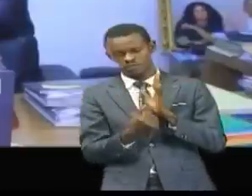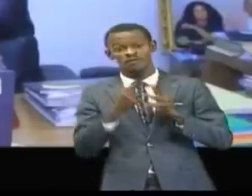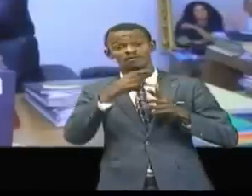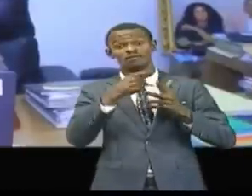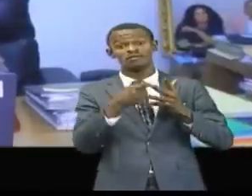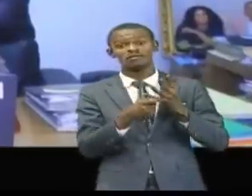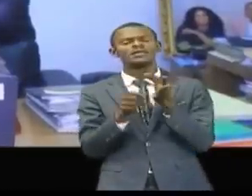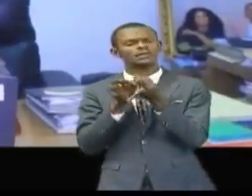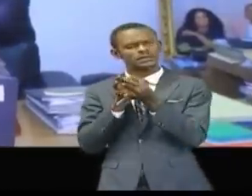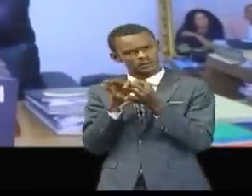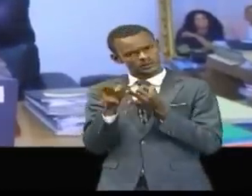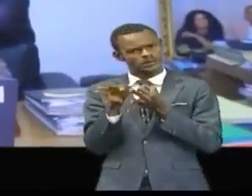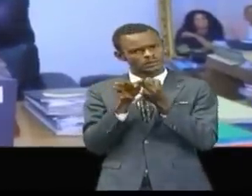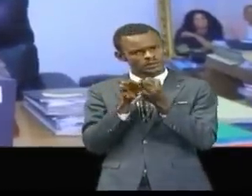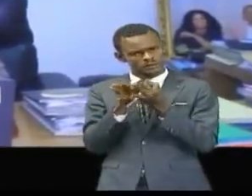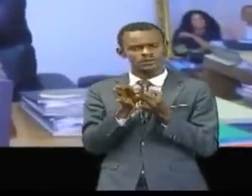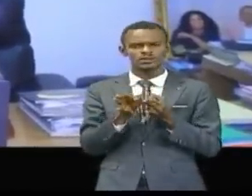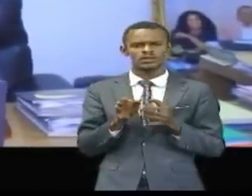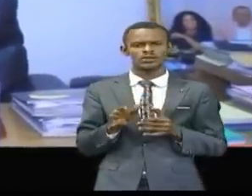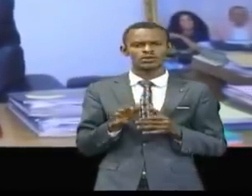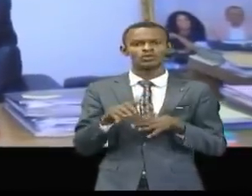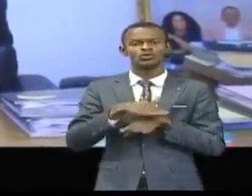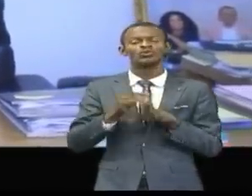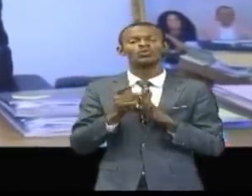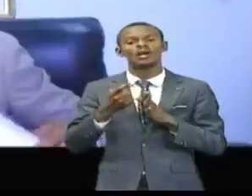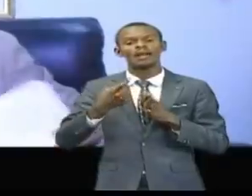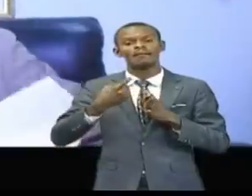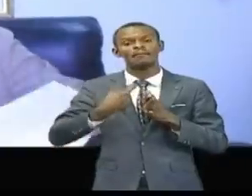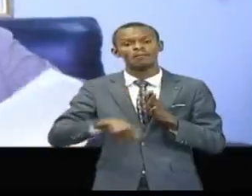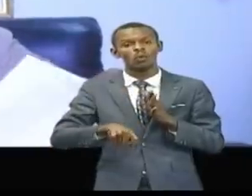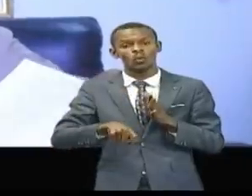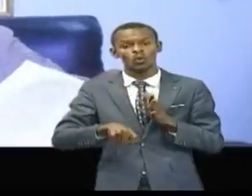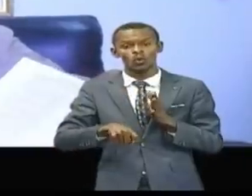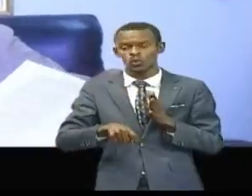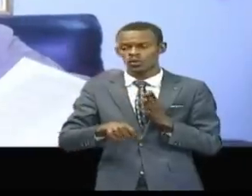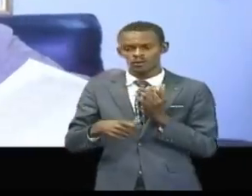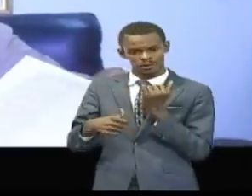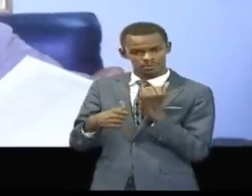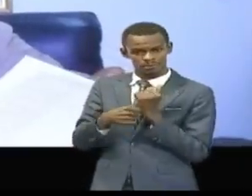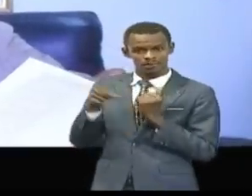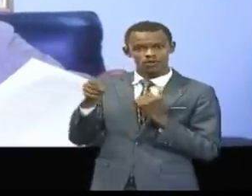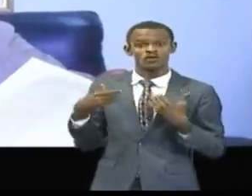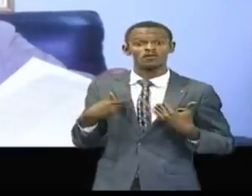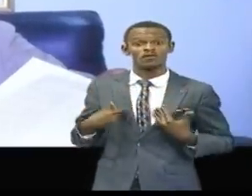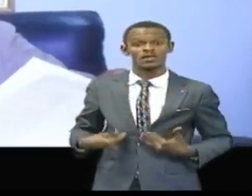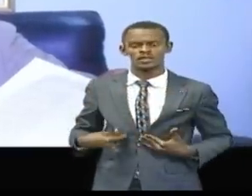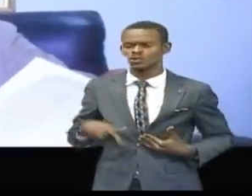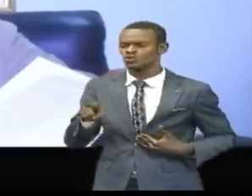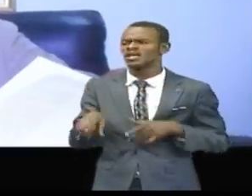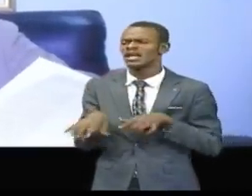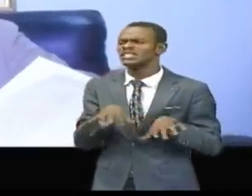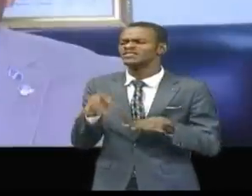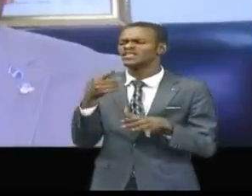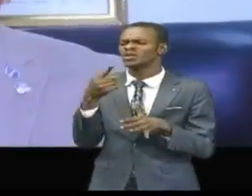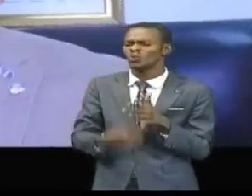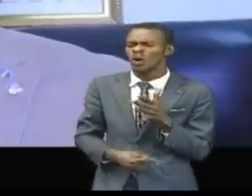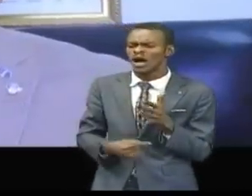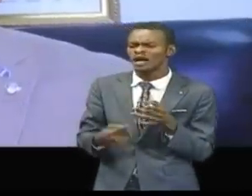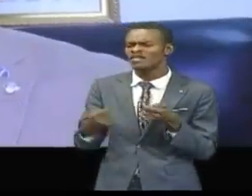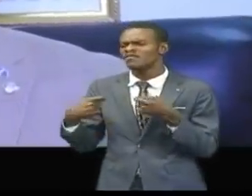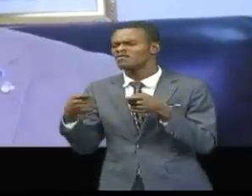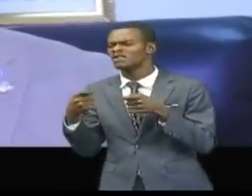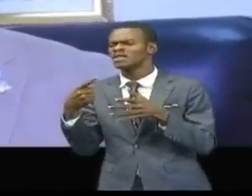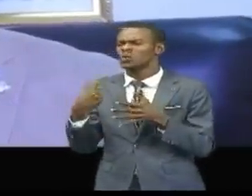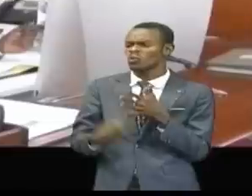et l'impôt sur le revenu des personnes physiques dans les catégories des bénéfices des activités industrielles,